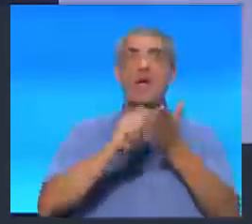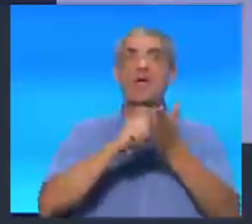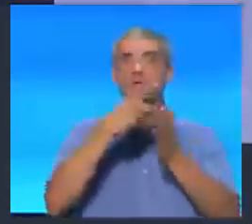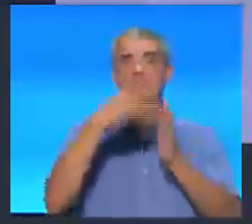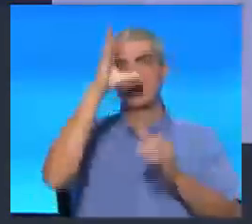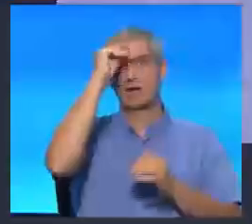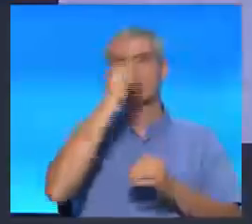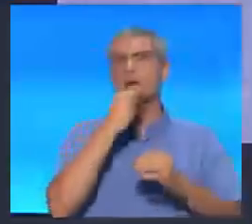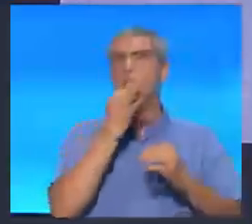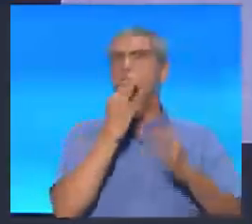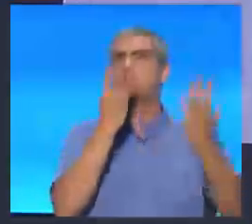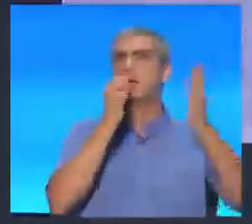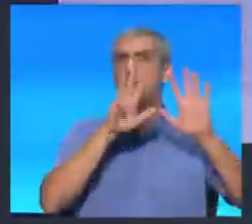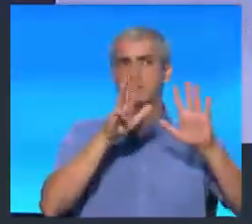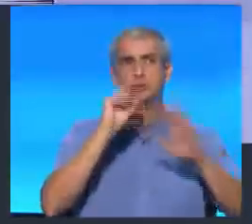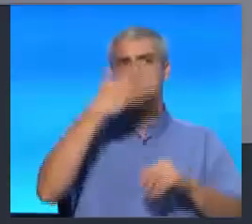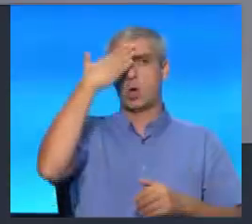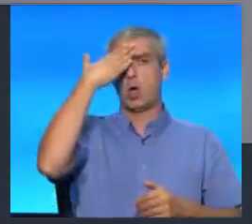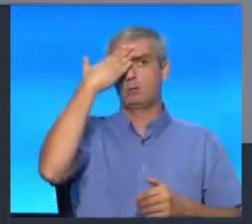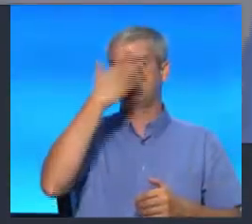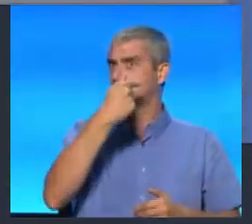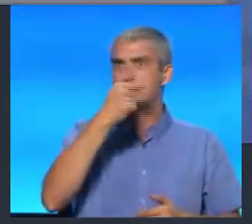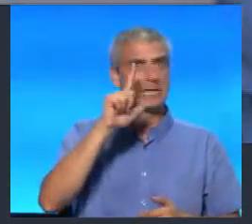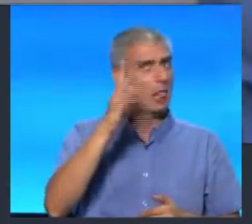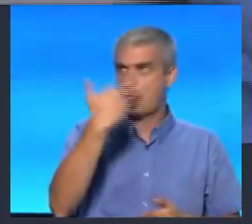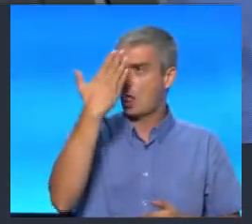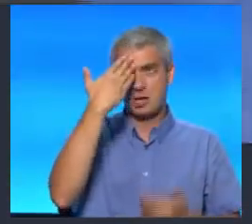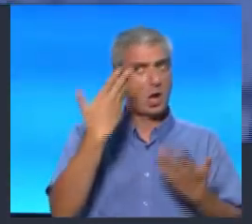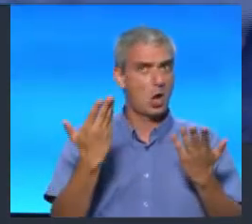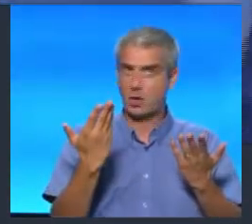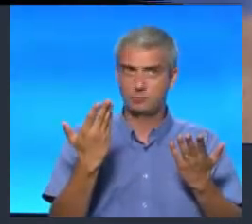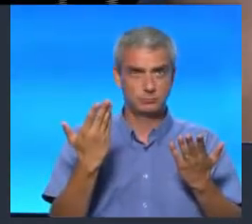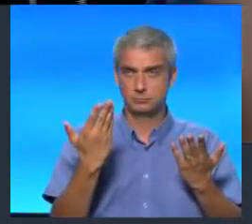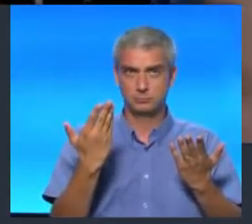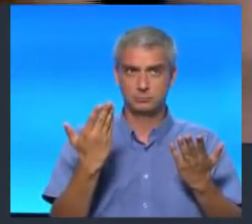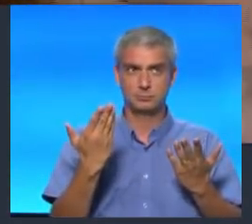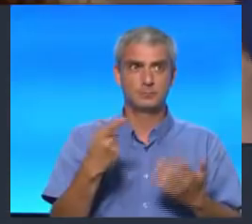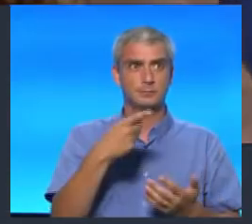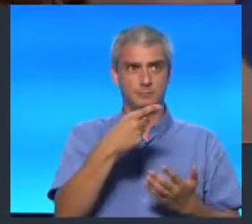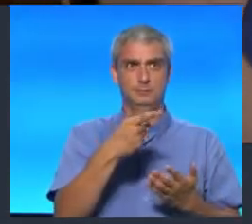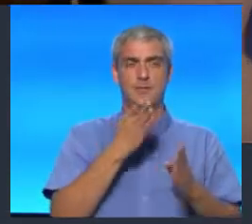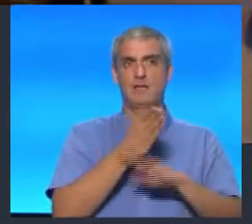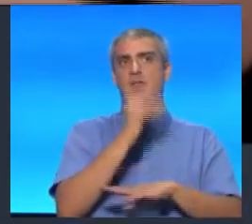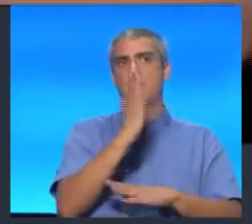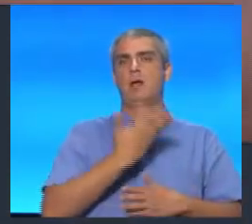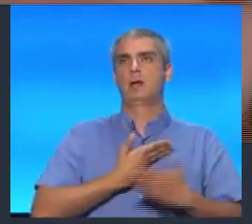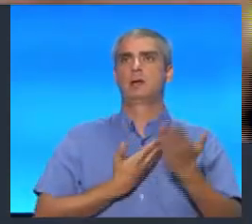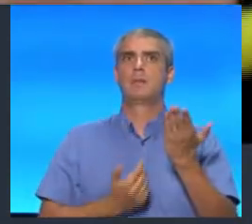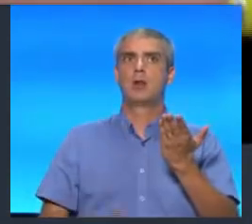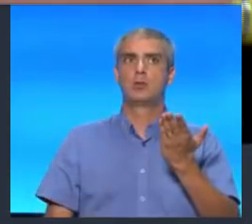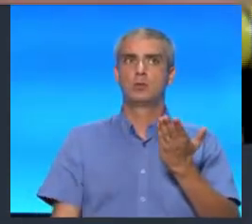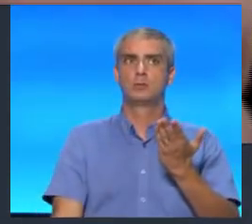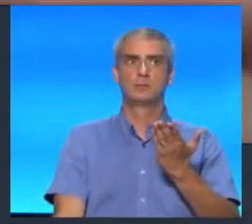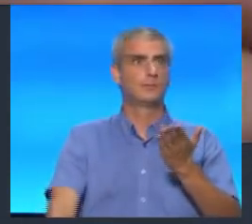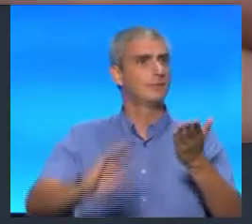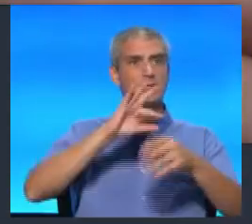בן 49 שיש לו גם חום. לגילה לא היה חום. הנה זאת ההפניה. ככה קיבלנו. ללא